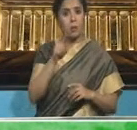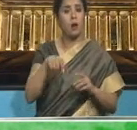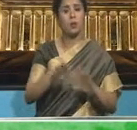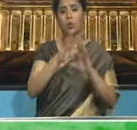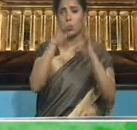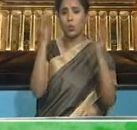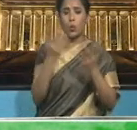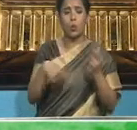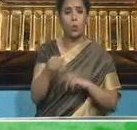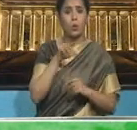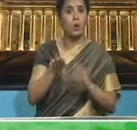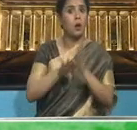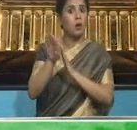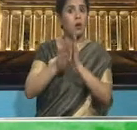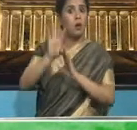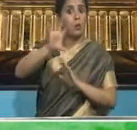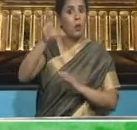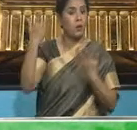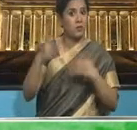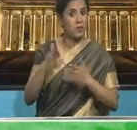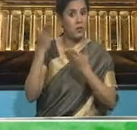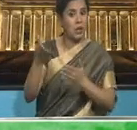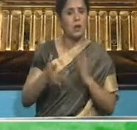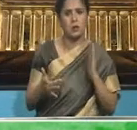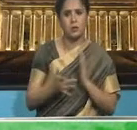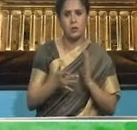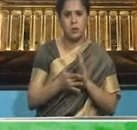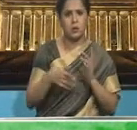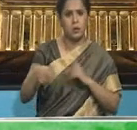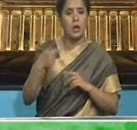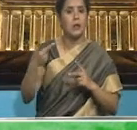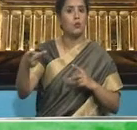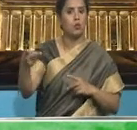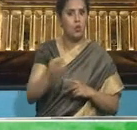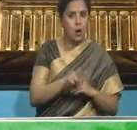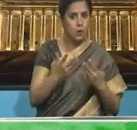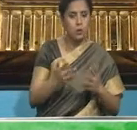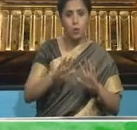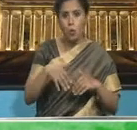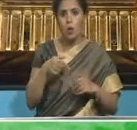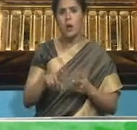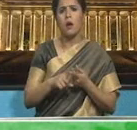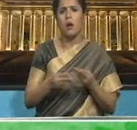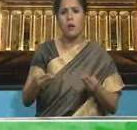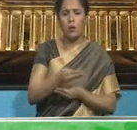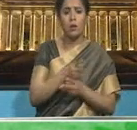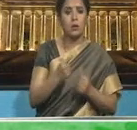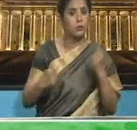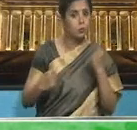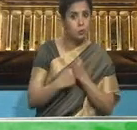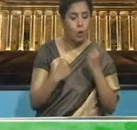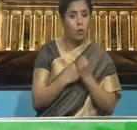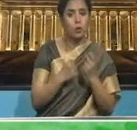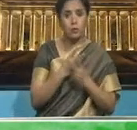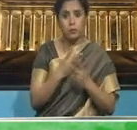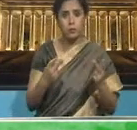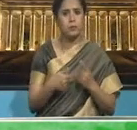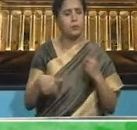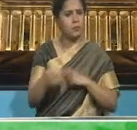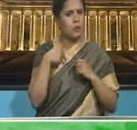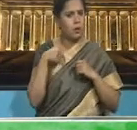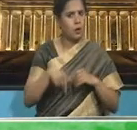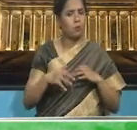पर विकसित देशों द्वारा टेक्नोलॉजी ट्रांसफर और वित्तीय सहायता के जरिए उभरती